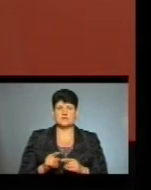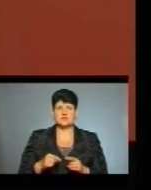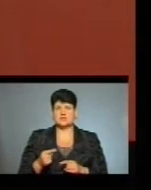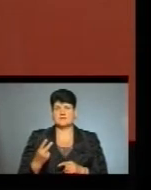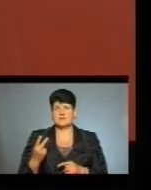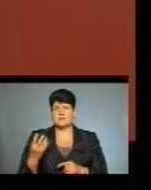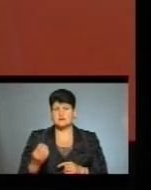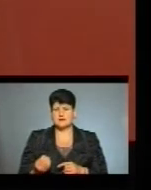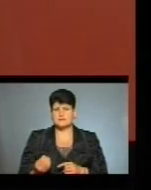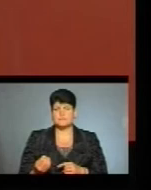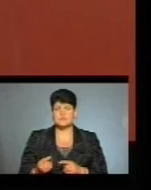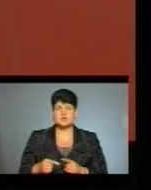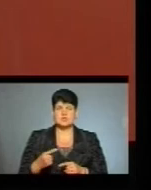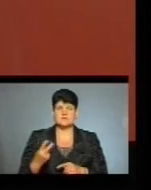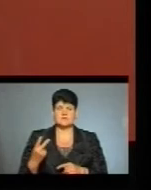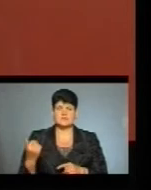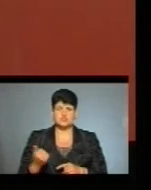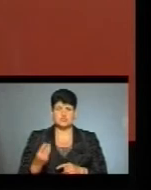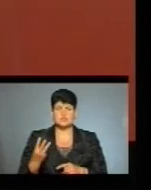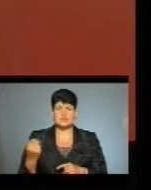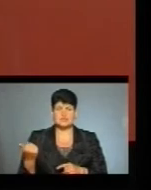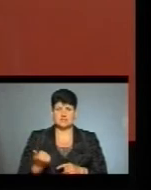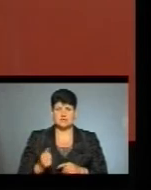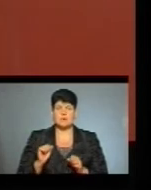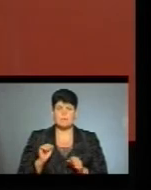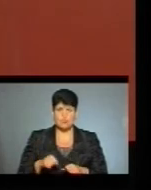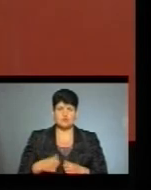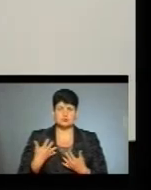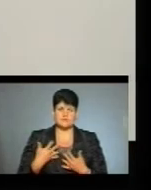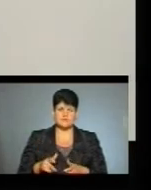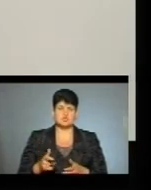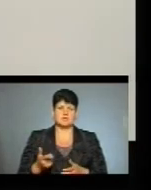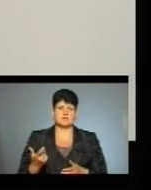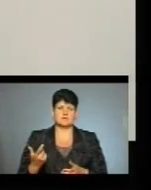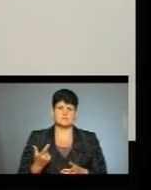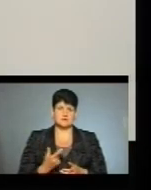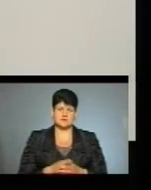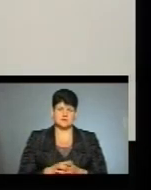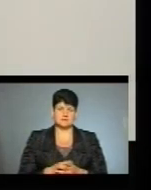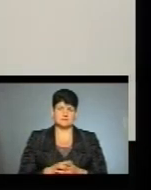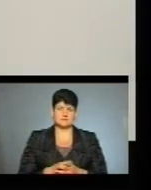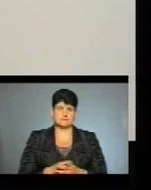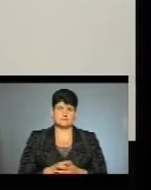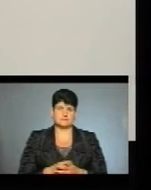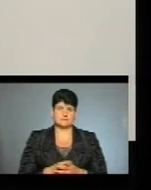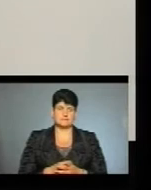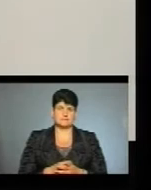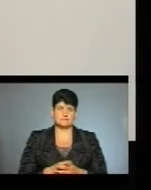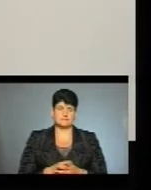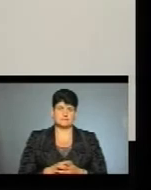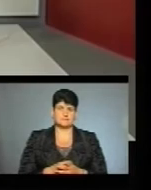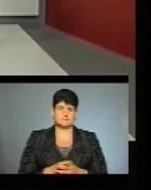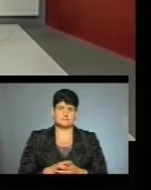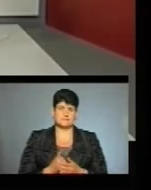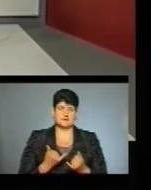два дні, за два тижні, за три тижні можна вже приступати до вакцинації чи ревакцинації.